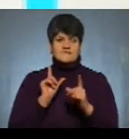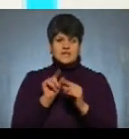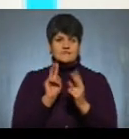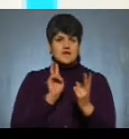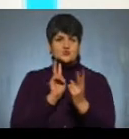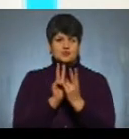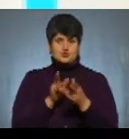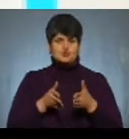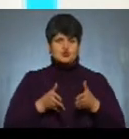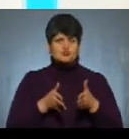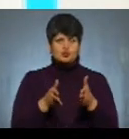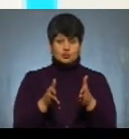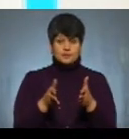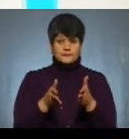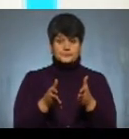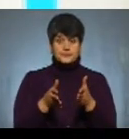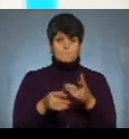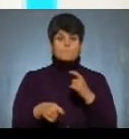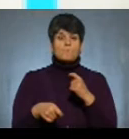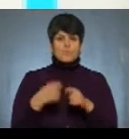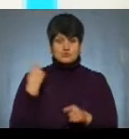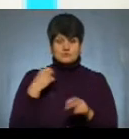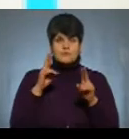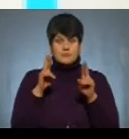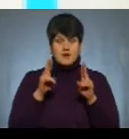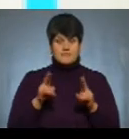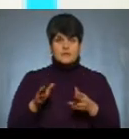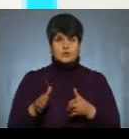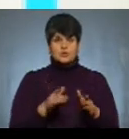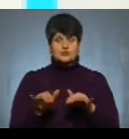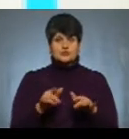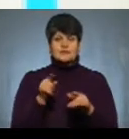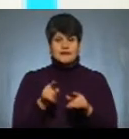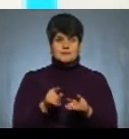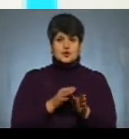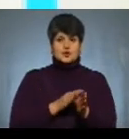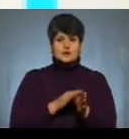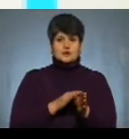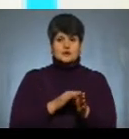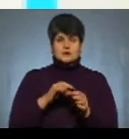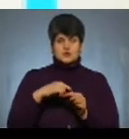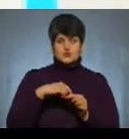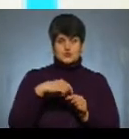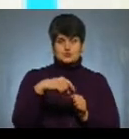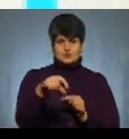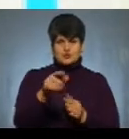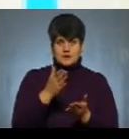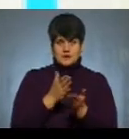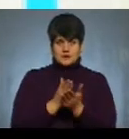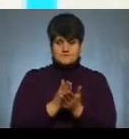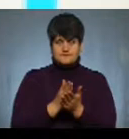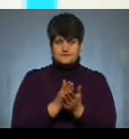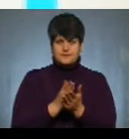виїхав на зустрічну смугу, тобто порушуючи правила дорожнього руху, там суцільна смуга, 1-1